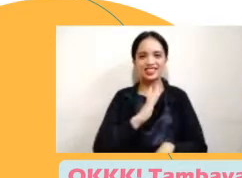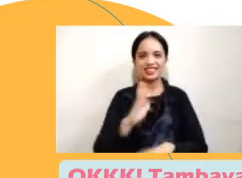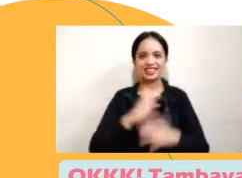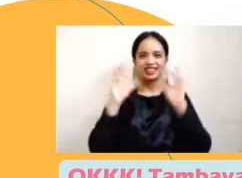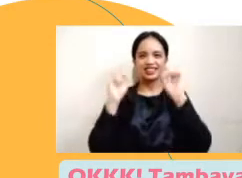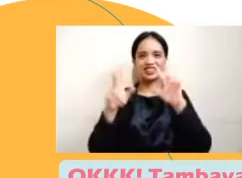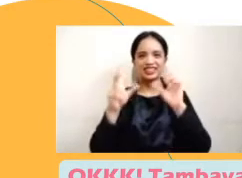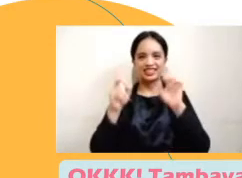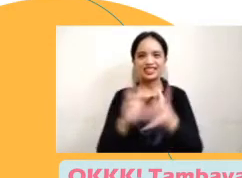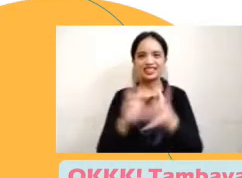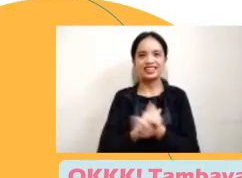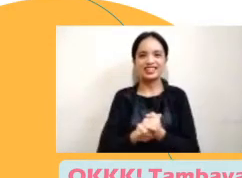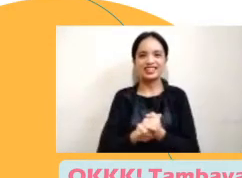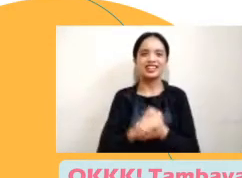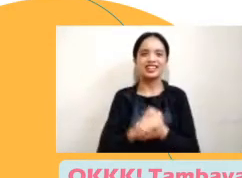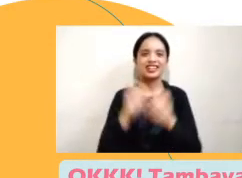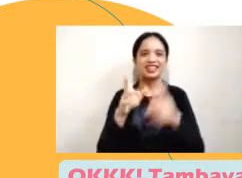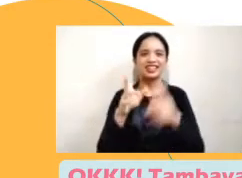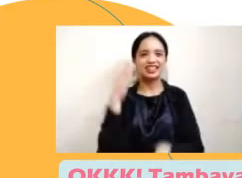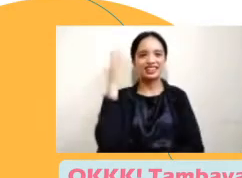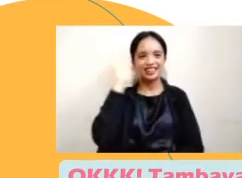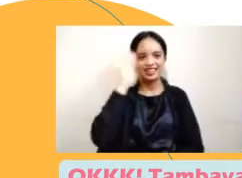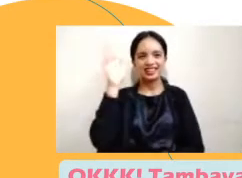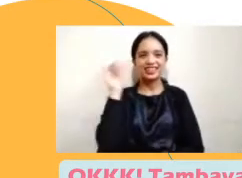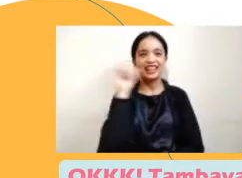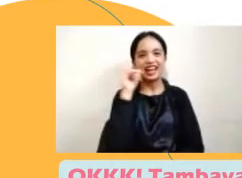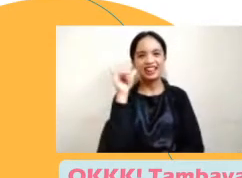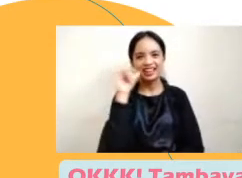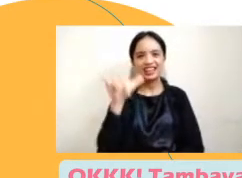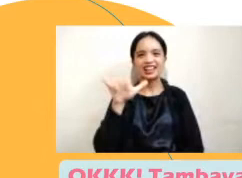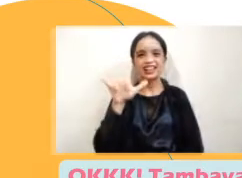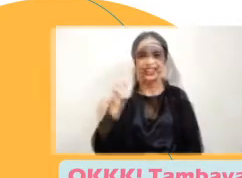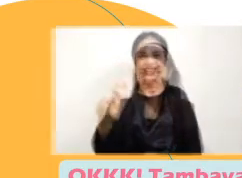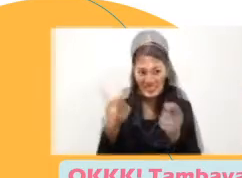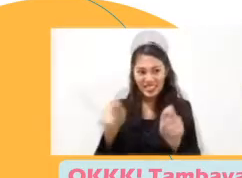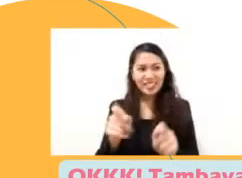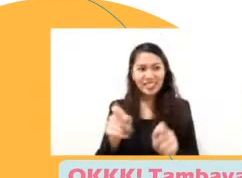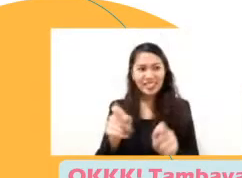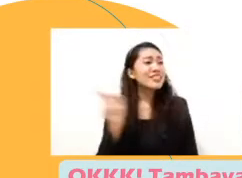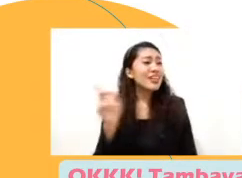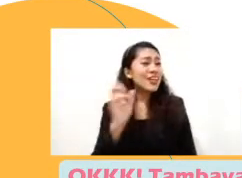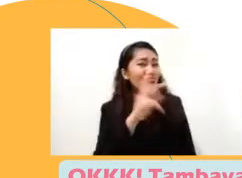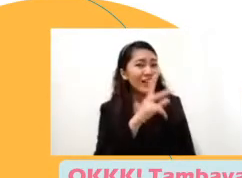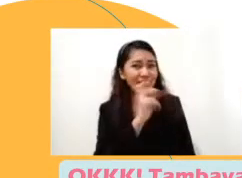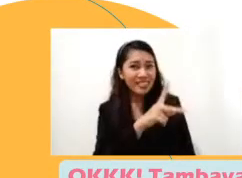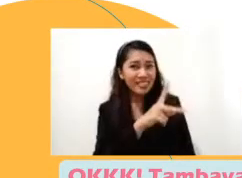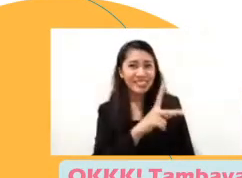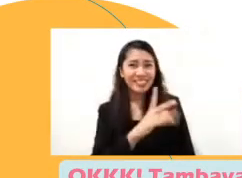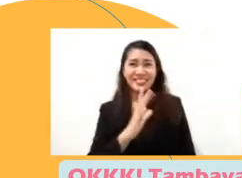Hi, Yan-yan. Ate Yan-yan. Ate Yan-yan. Siya, okay lang.